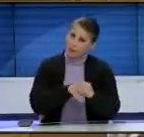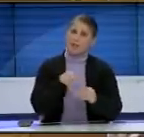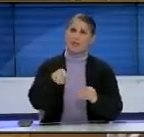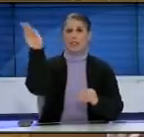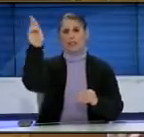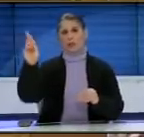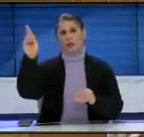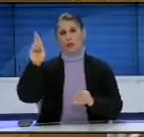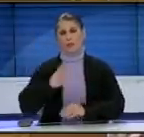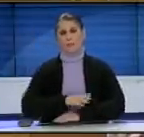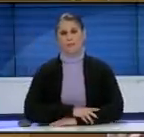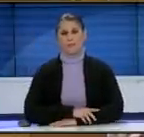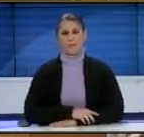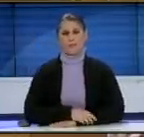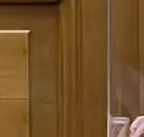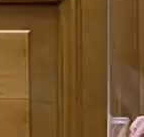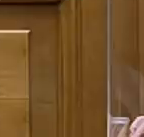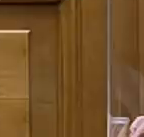τη Ρωσία.